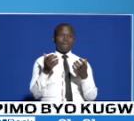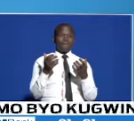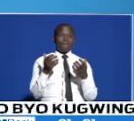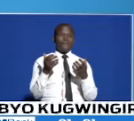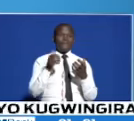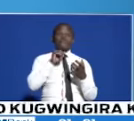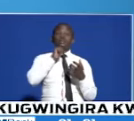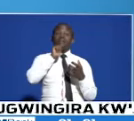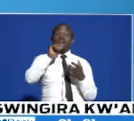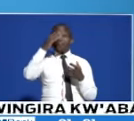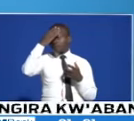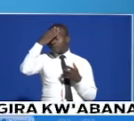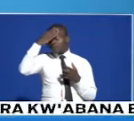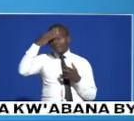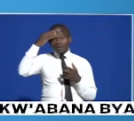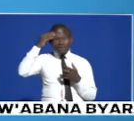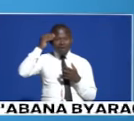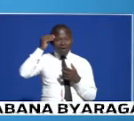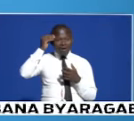ntabwo bibagirwa